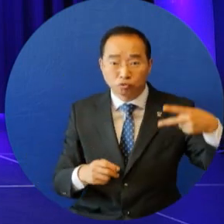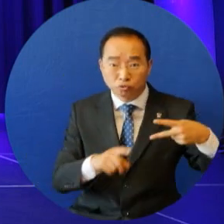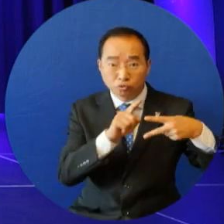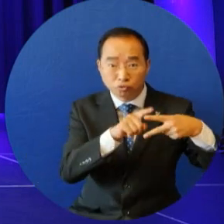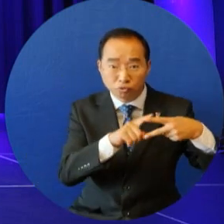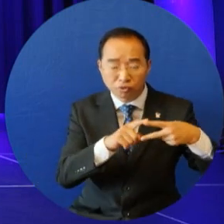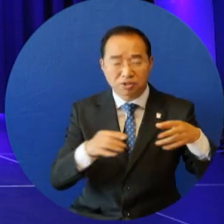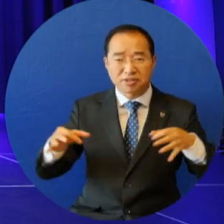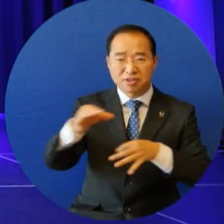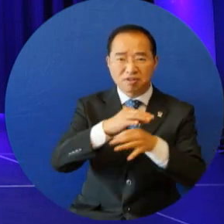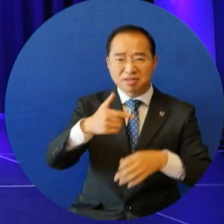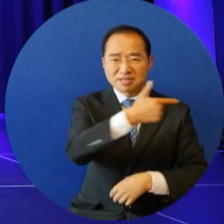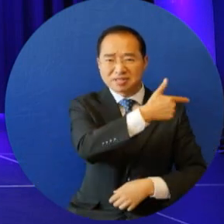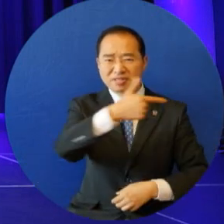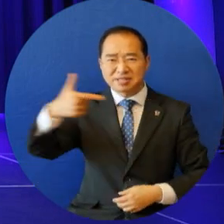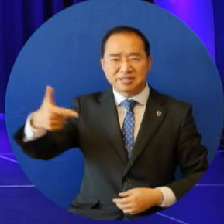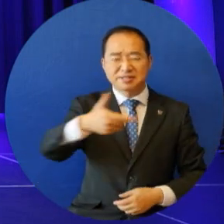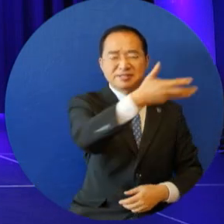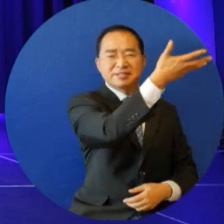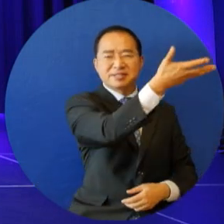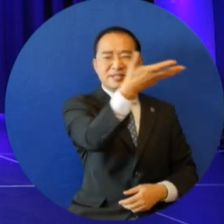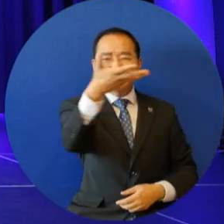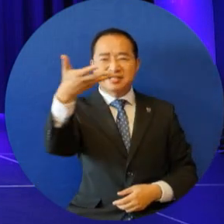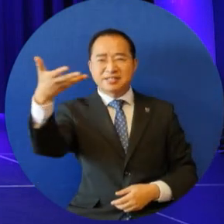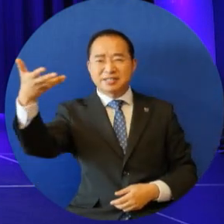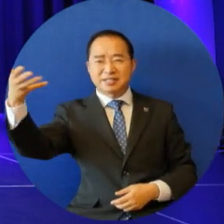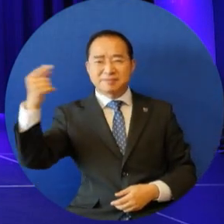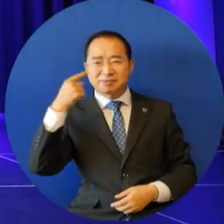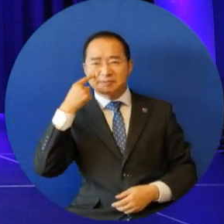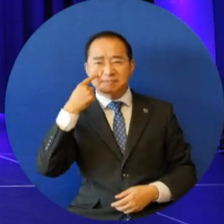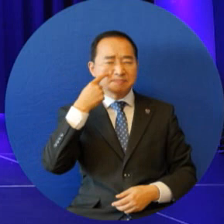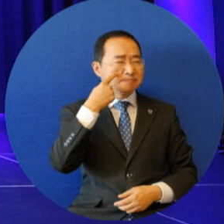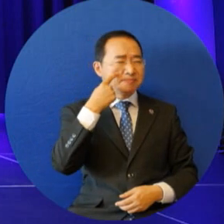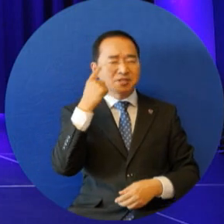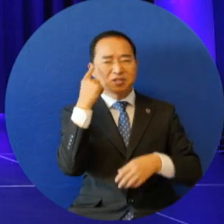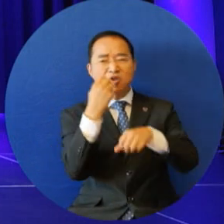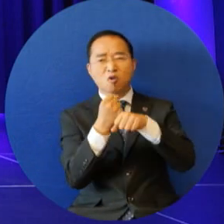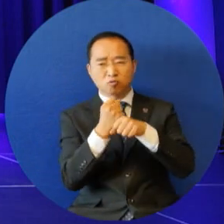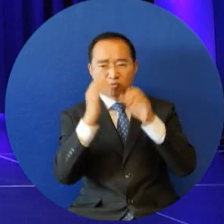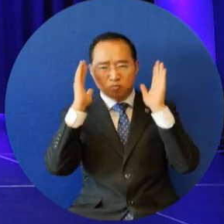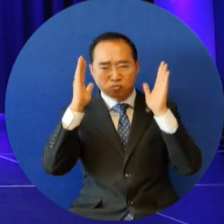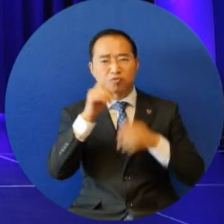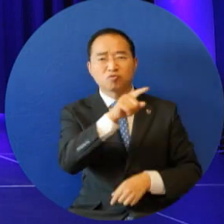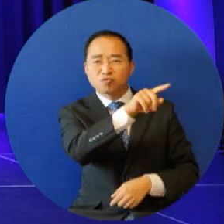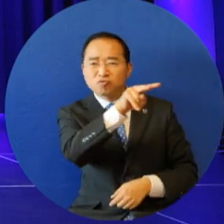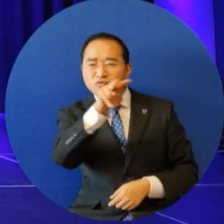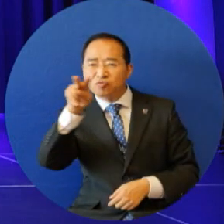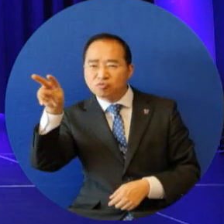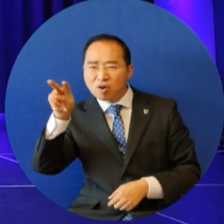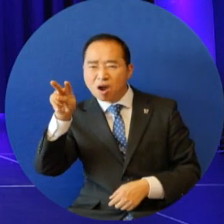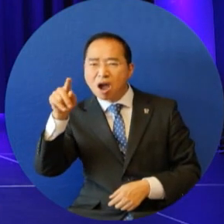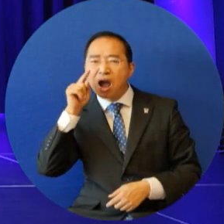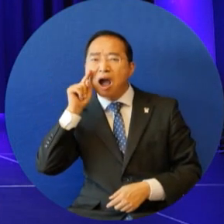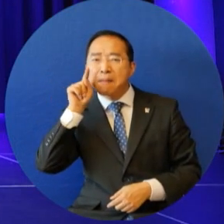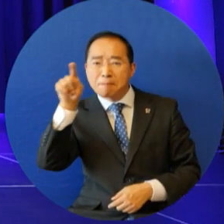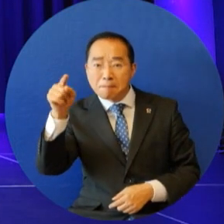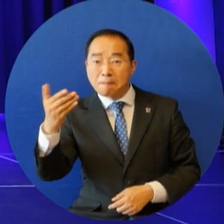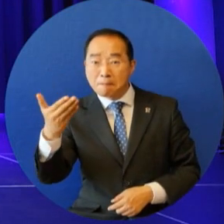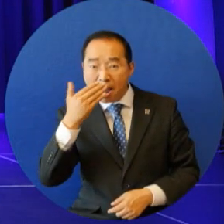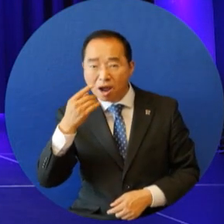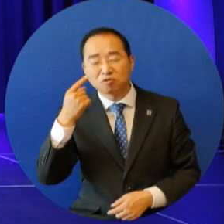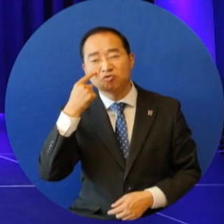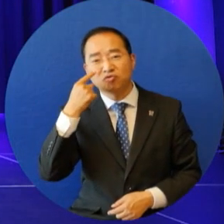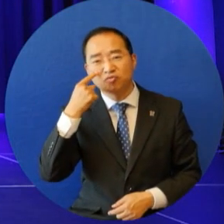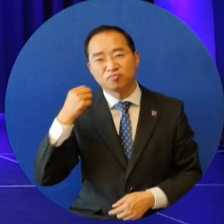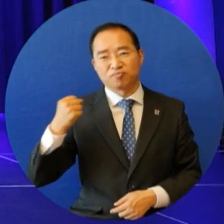있는데, 경제의 거시적인 흐름을 광범위하게 이렇게 통찰해서 보실